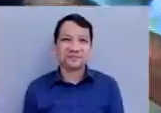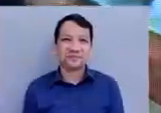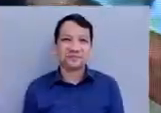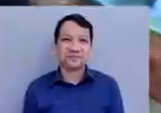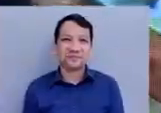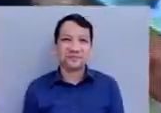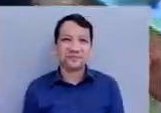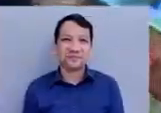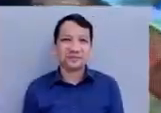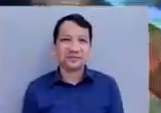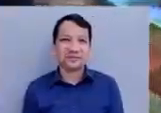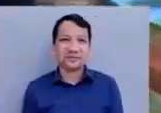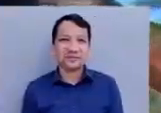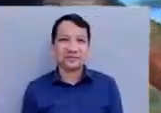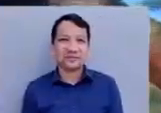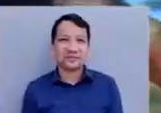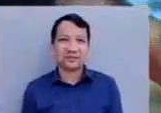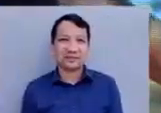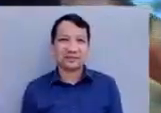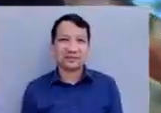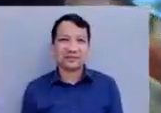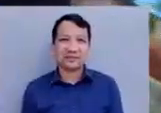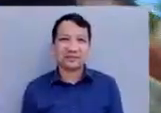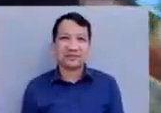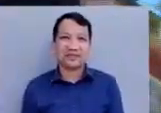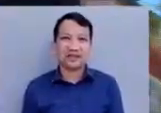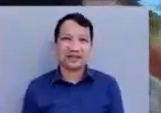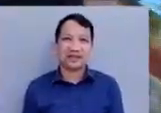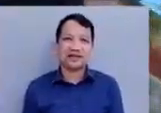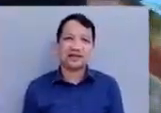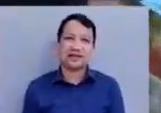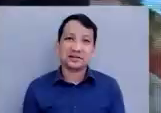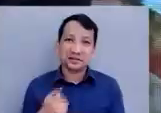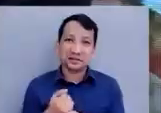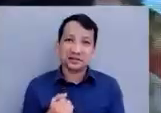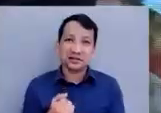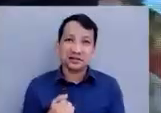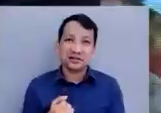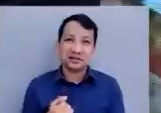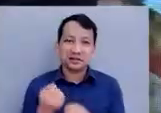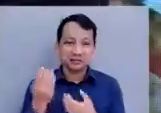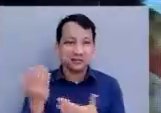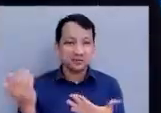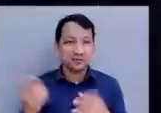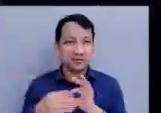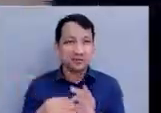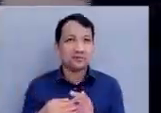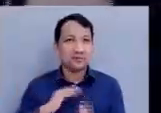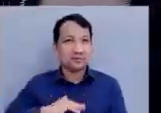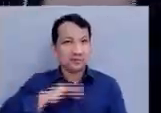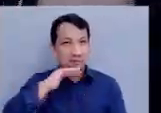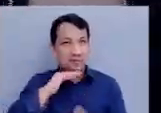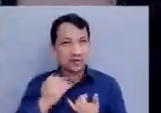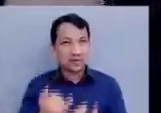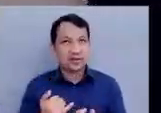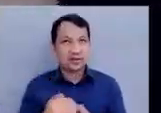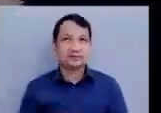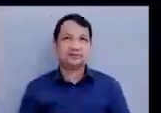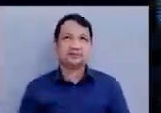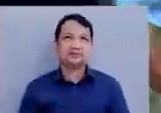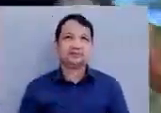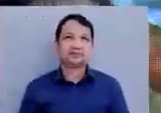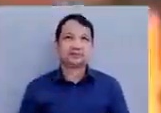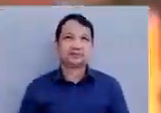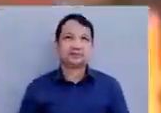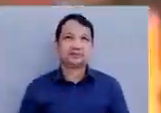ah Parang buffet na ' eh no buffet breakfast datingan ng ginawa natin e Pero marami pa tayong pampabusog Ngayong araw ' ba Justin